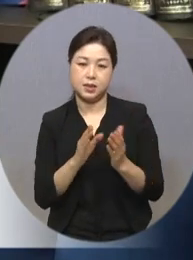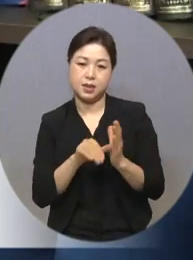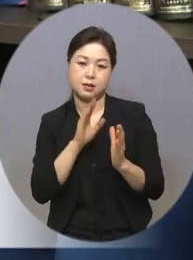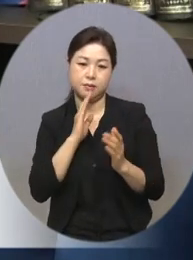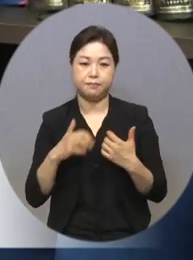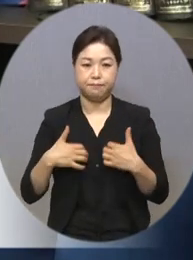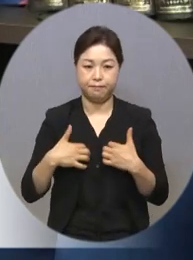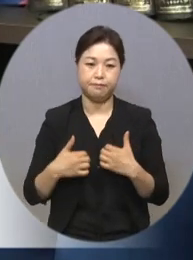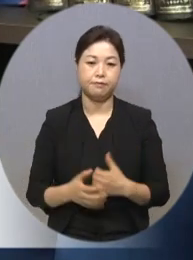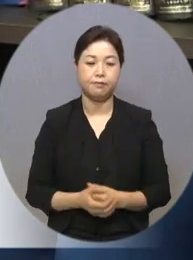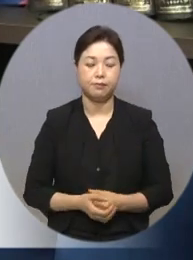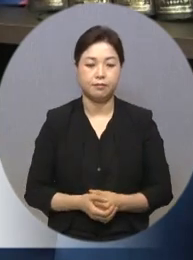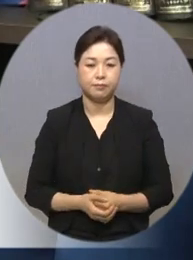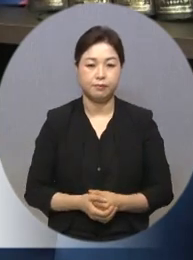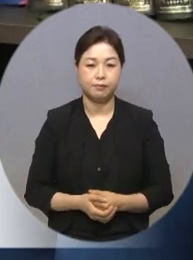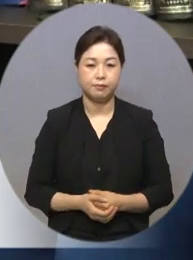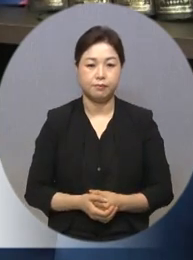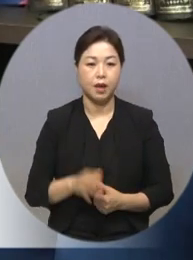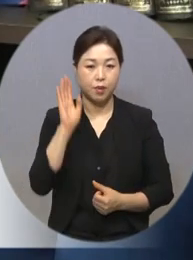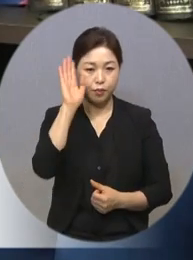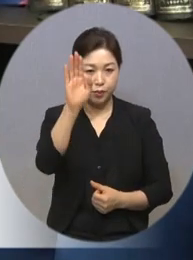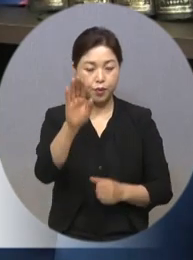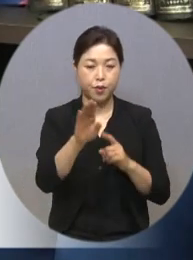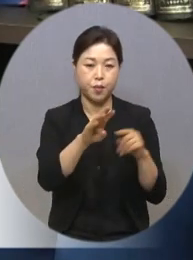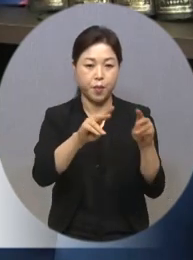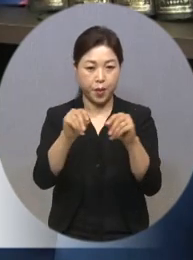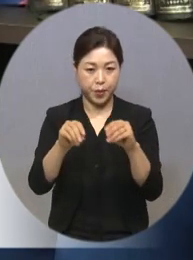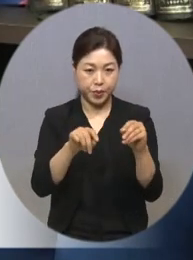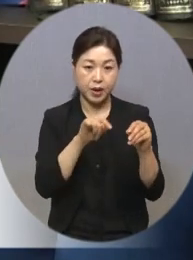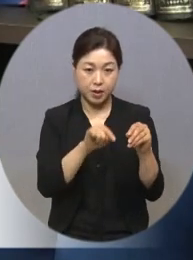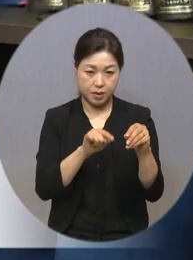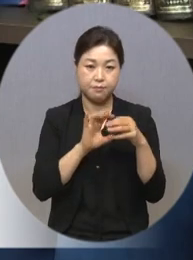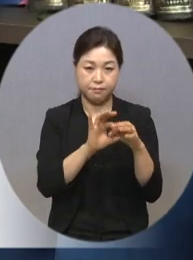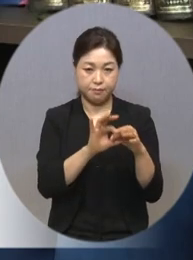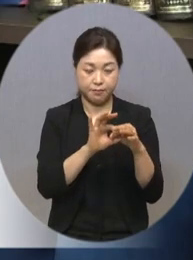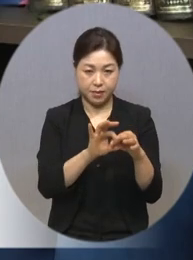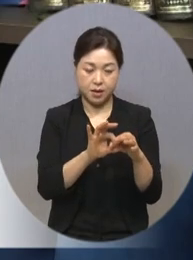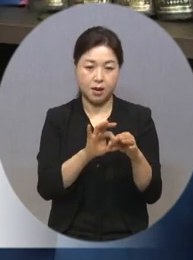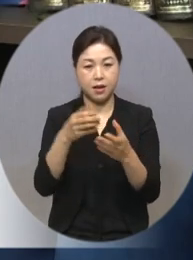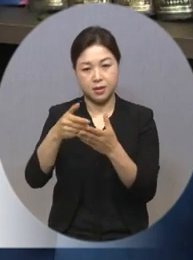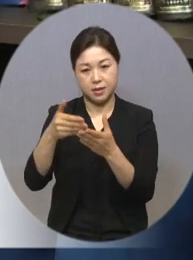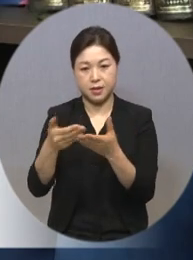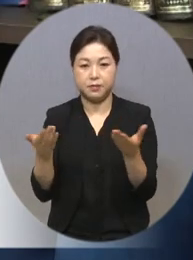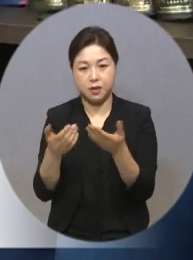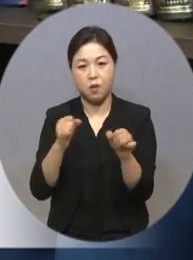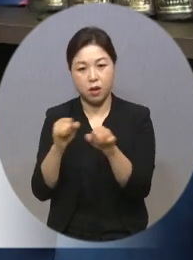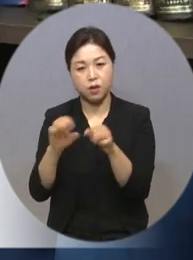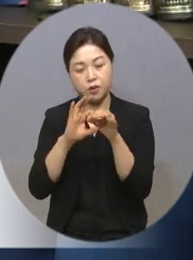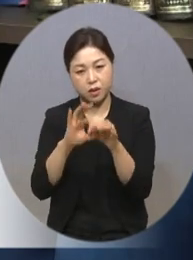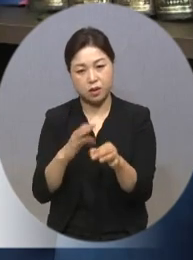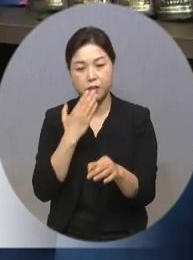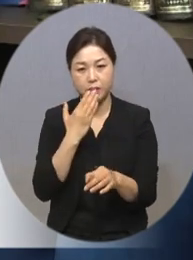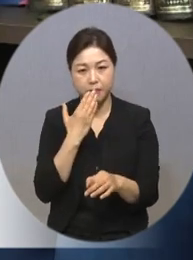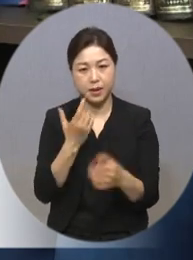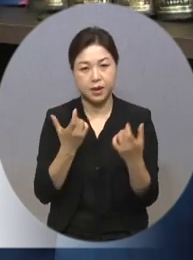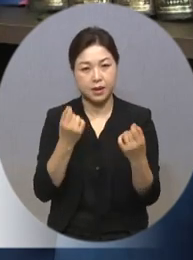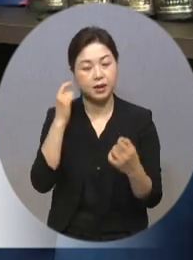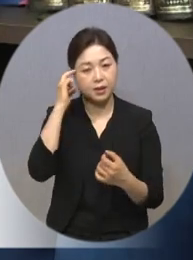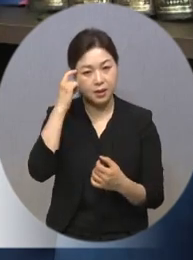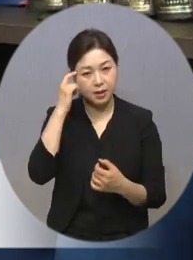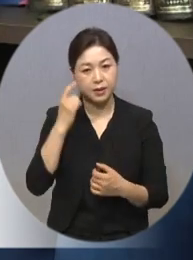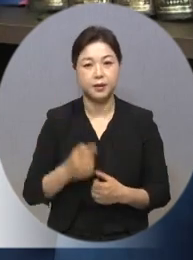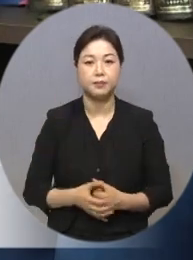즐거운 작업이었습니다. 그래서 앞으로도 이 모래를 이용한 작업들을 당분간은 계속 즐기지 않을까